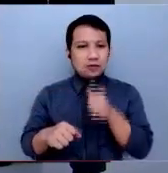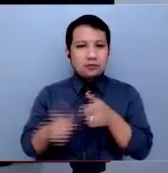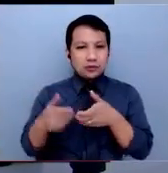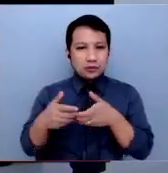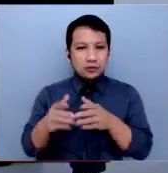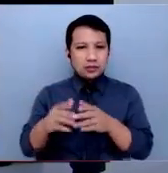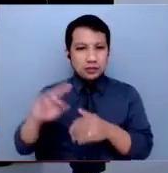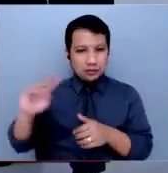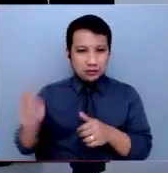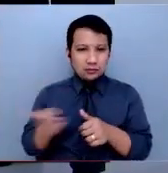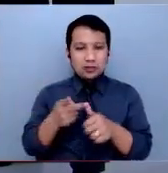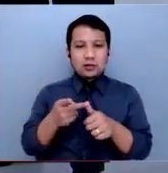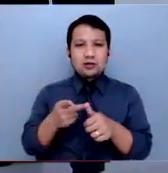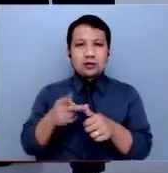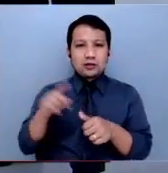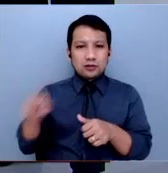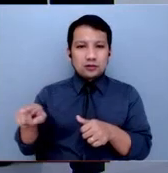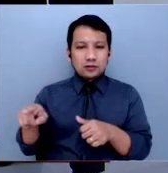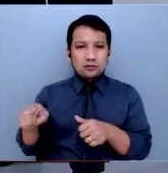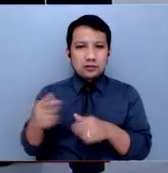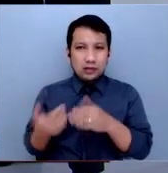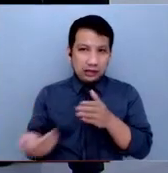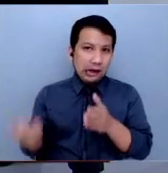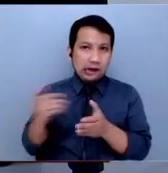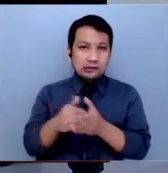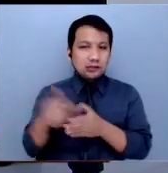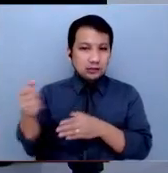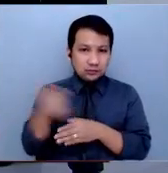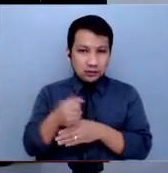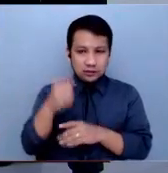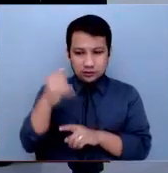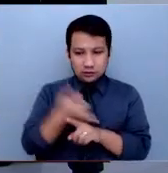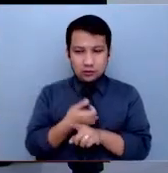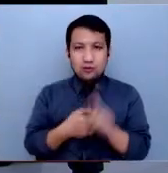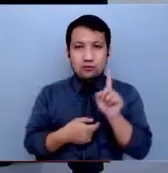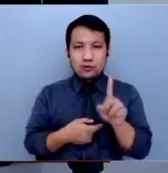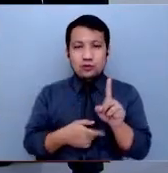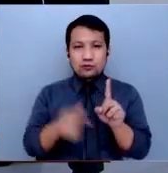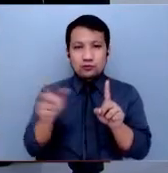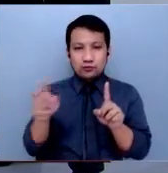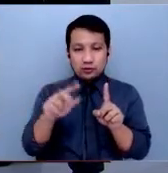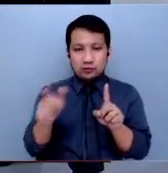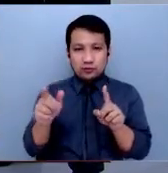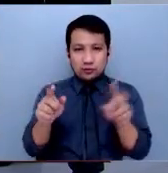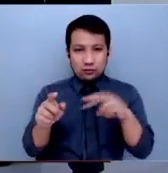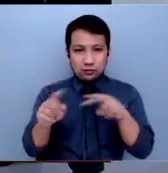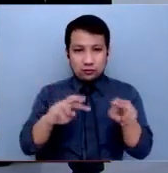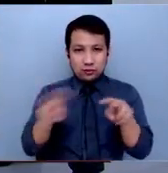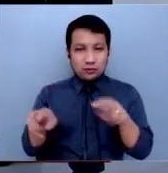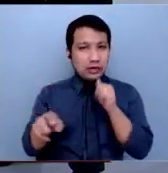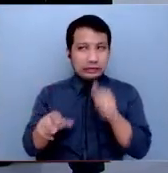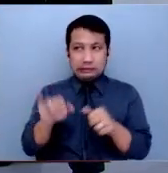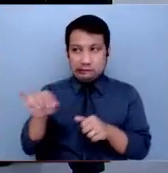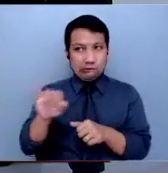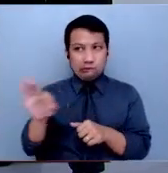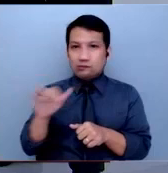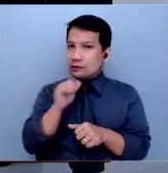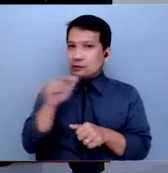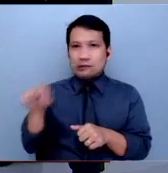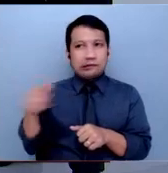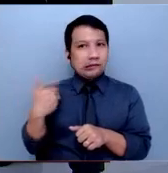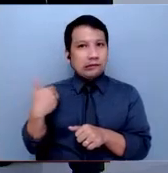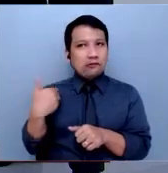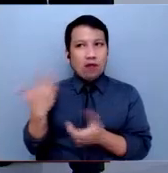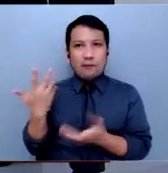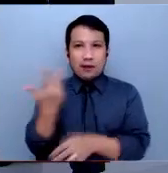priority for rehiring pagdating po ng January 1, 2022 kung hindi sila bakunado. Para naman sa mga lugar o